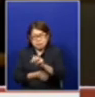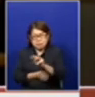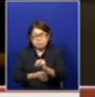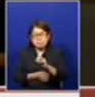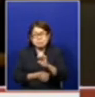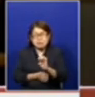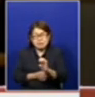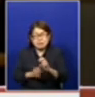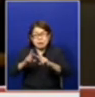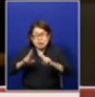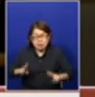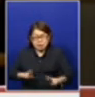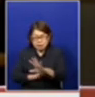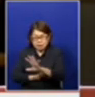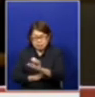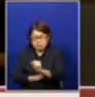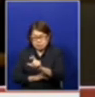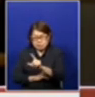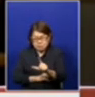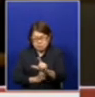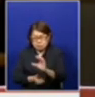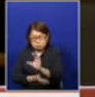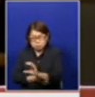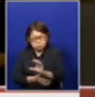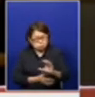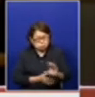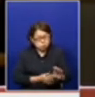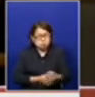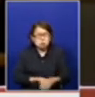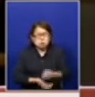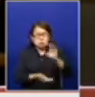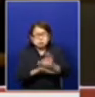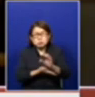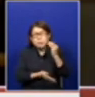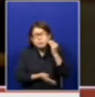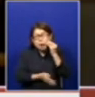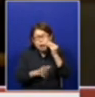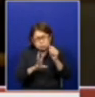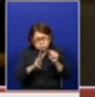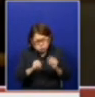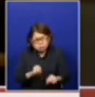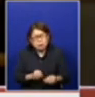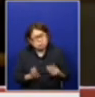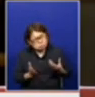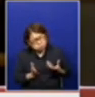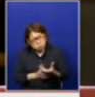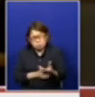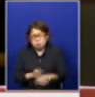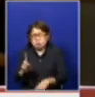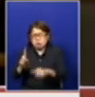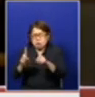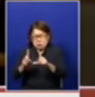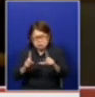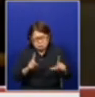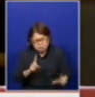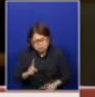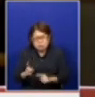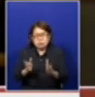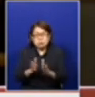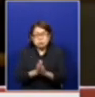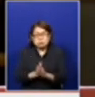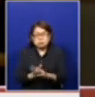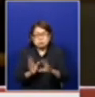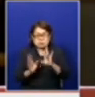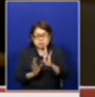กองทุนหมู่บ้านน่ะใส่เข้าไปหมู่บ้านละล้านล้านล้านล้าน 70,000 ล้านครับวันนี้ไม่มีข้า